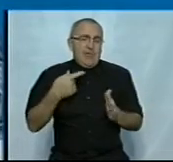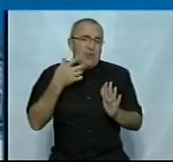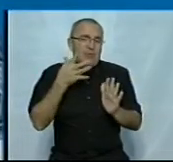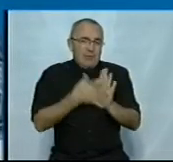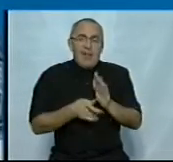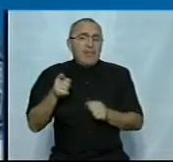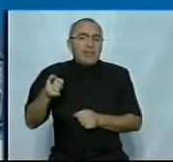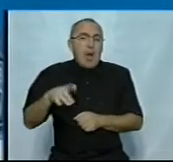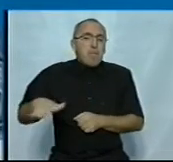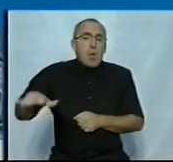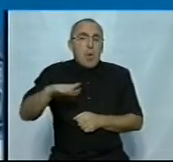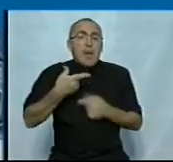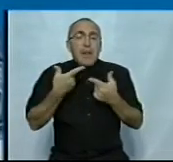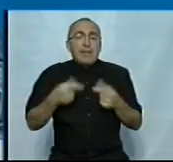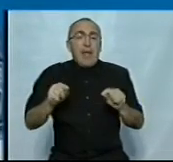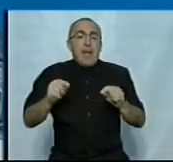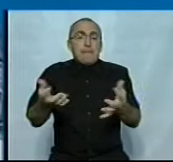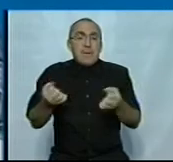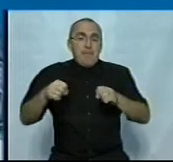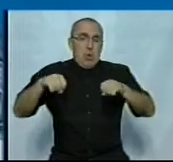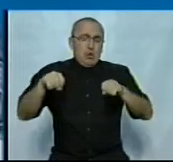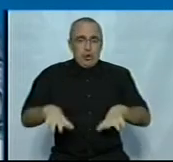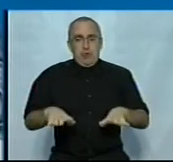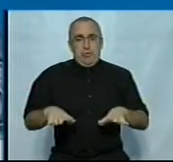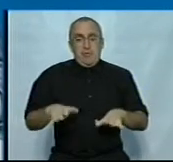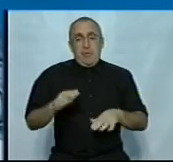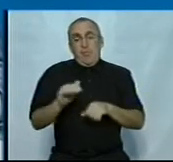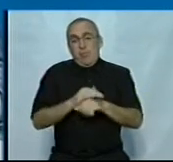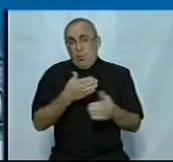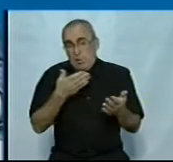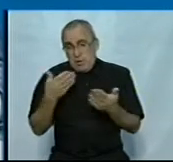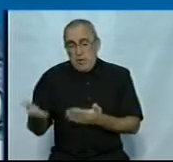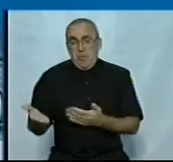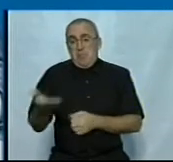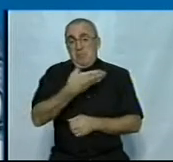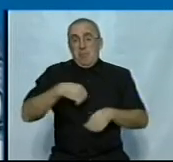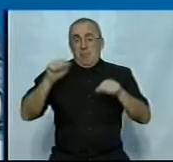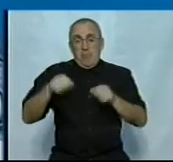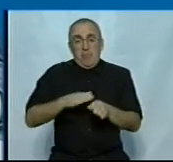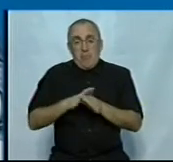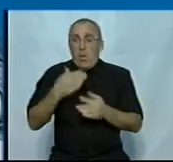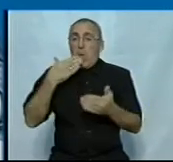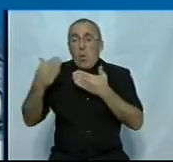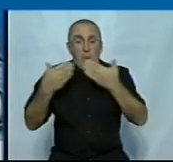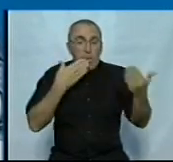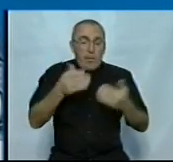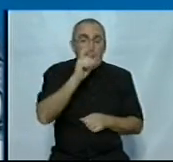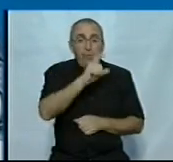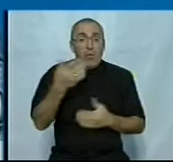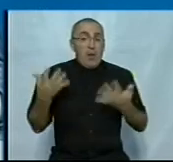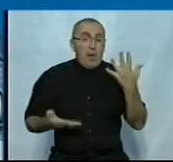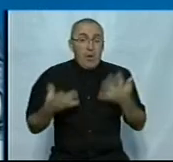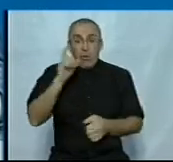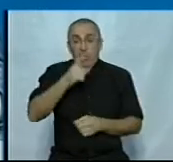якраз не та площина, де приймаються рішення. Будь ласка, ми можемо провести опитування людей,